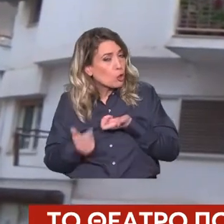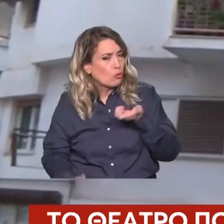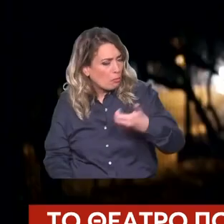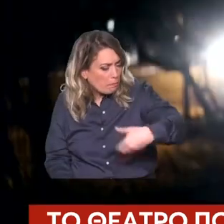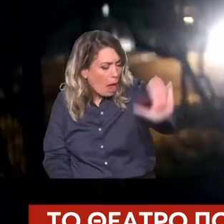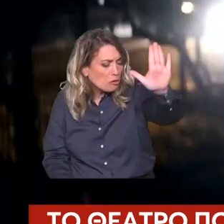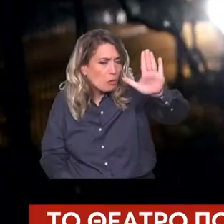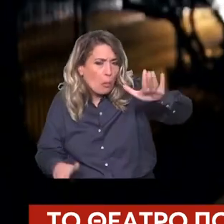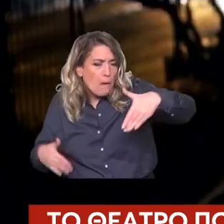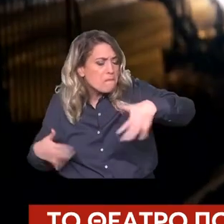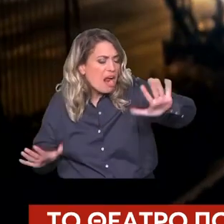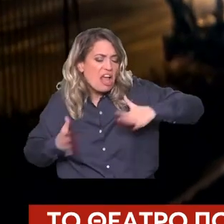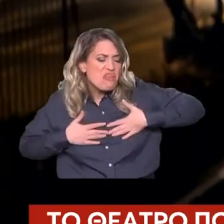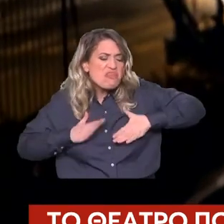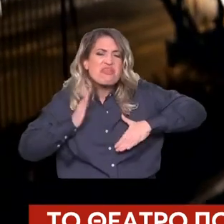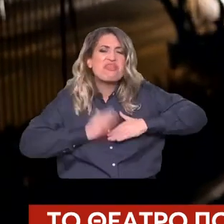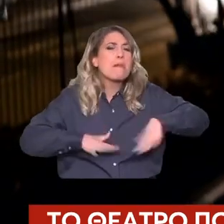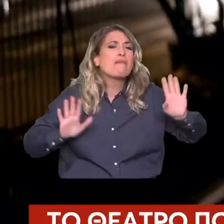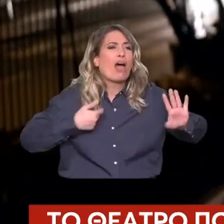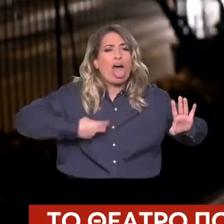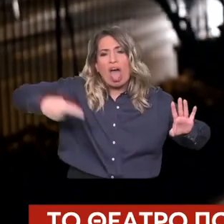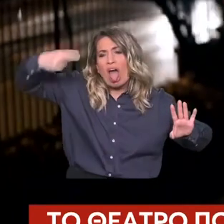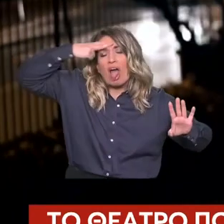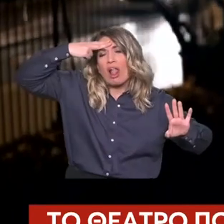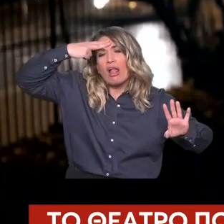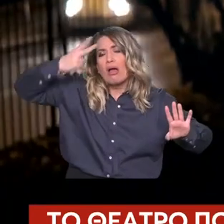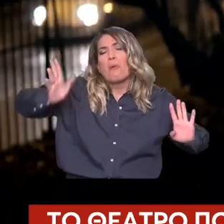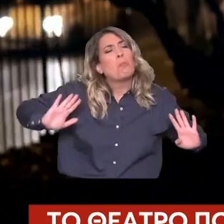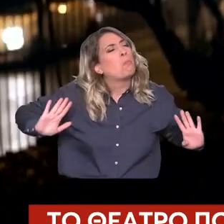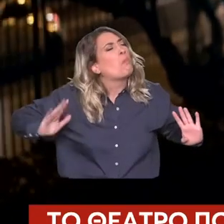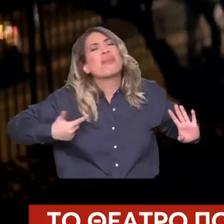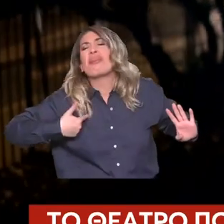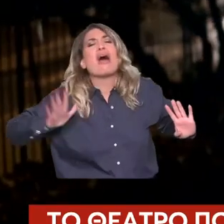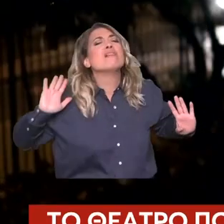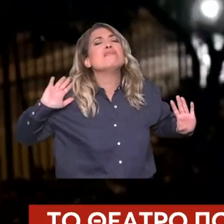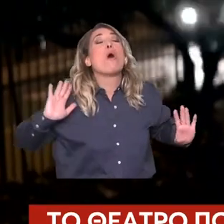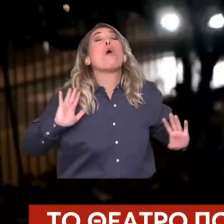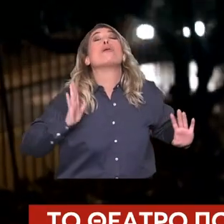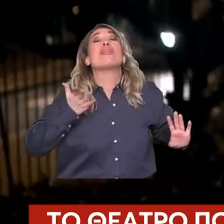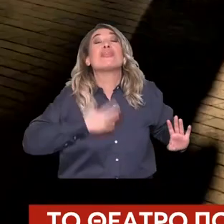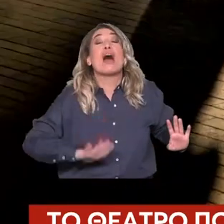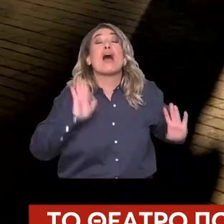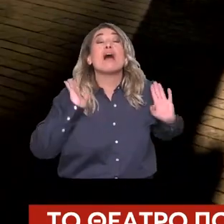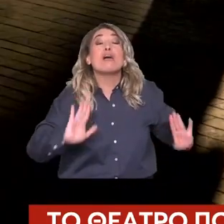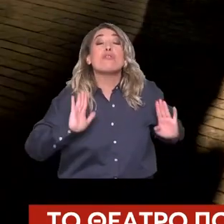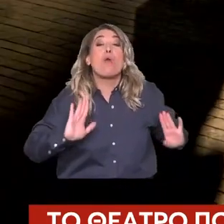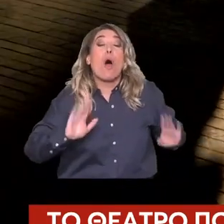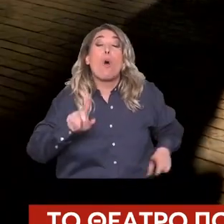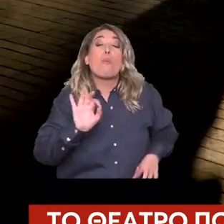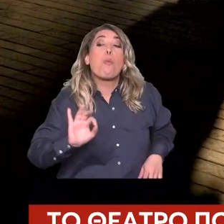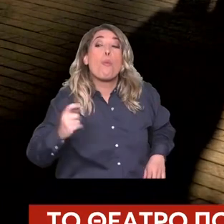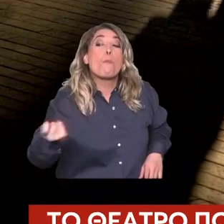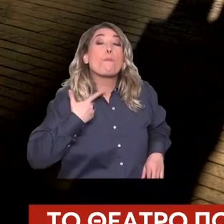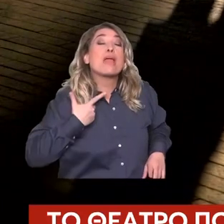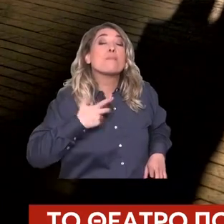συζητάω. Εμένα με ενδιαφέρει το στίγμα της κινητής τηλεφωνίας. Από πού έχει σταλεί το μήνυμα σε μένα, από πού έχει σταλεί